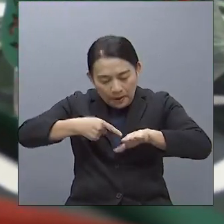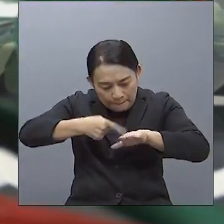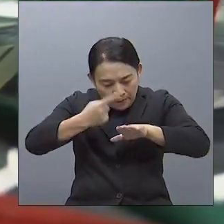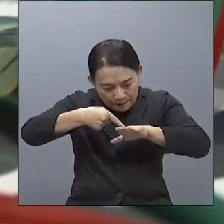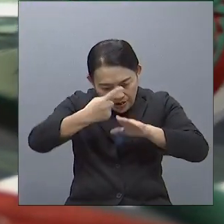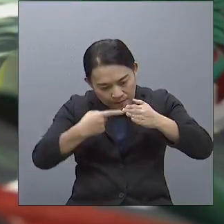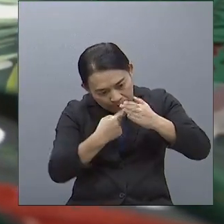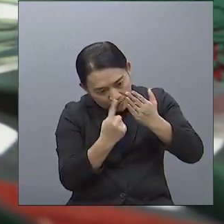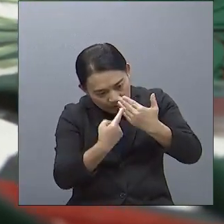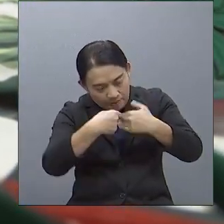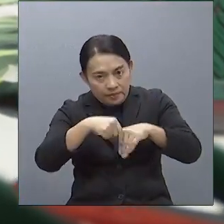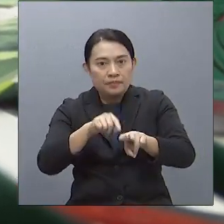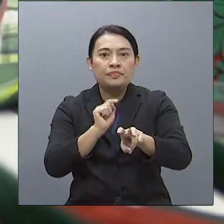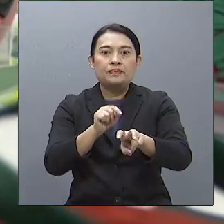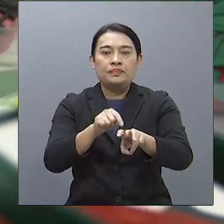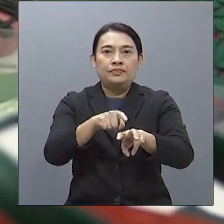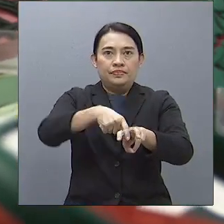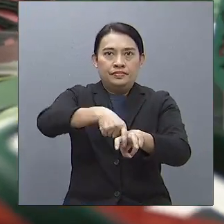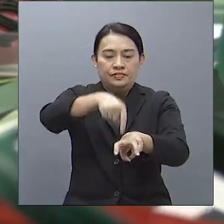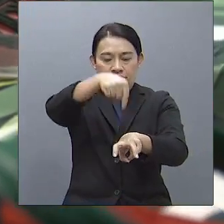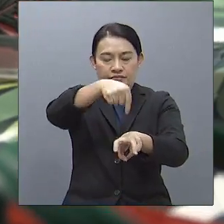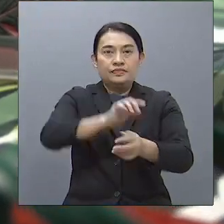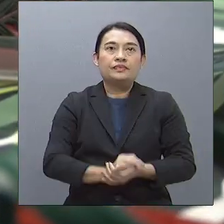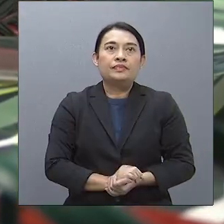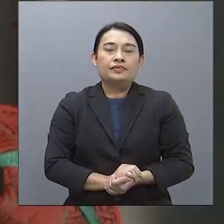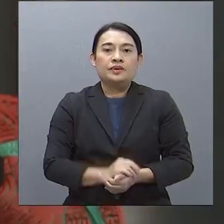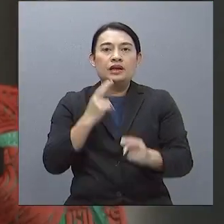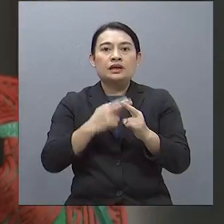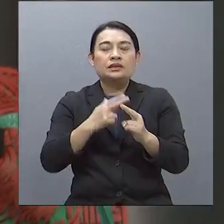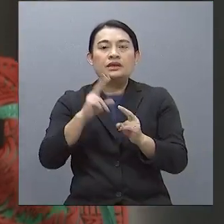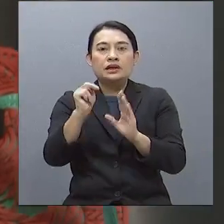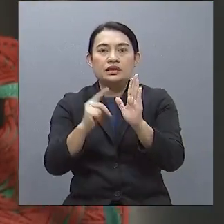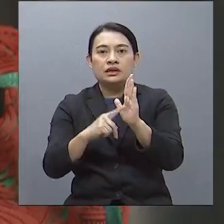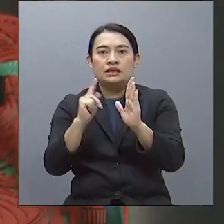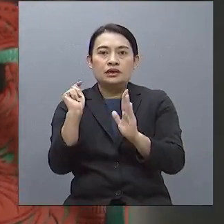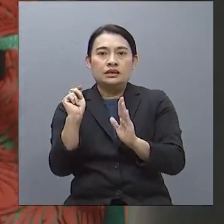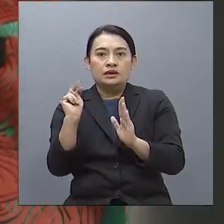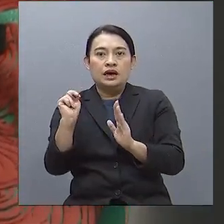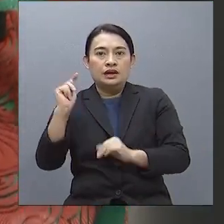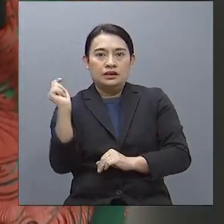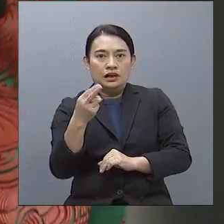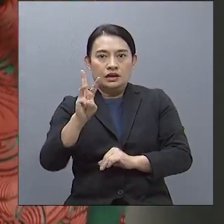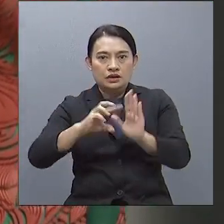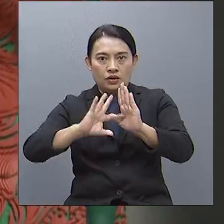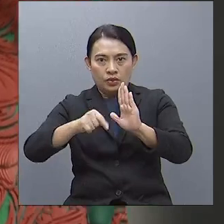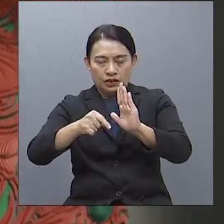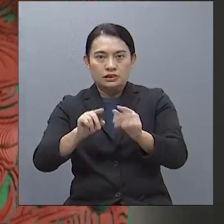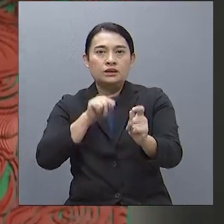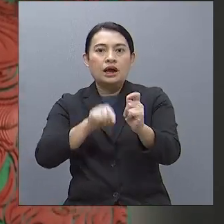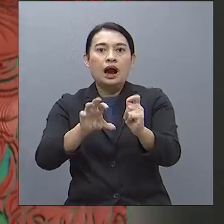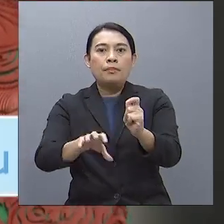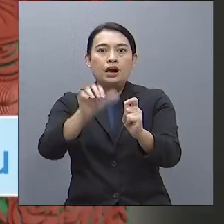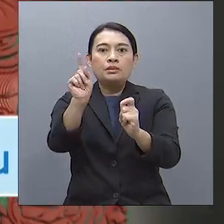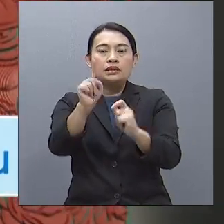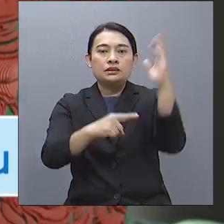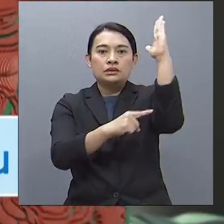าดนี้ฝีมือนะคะของน้องนันทวัฒน์จิตโพธิ์ค่ะชาวตำบลโพเสด็จอำเภอเมืองจังหวัดนครศรีธรรม